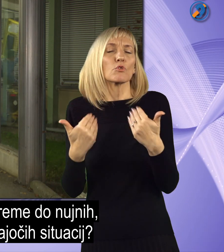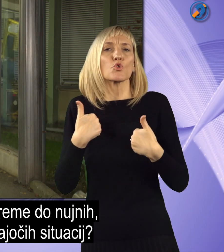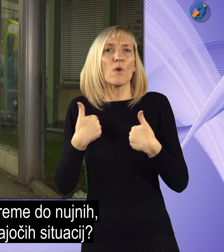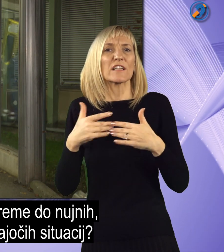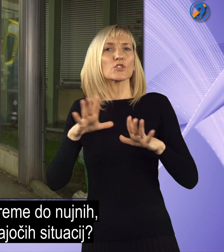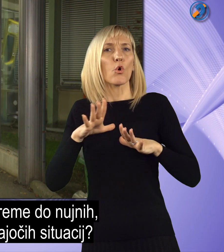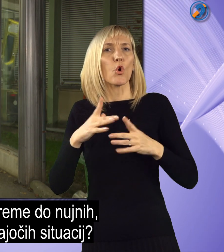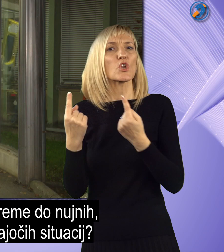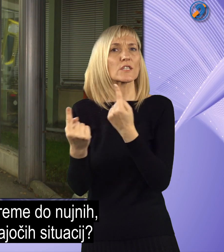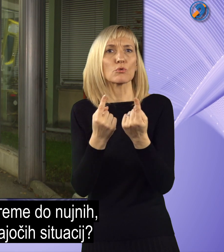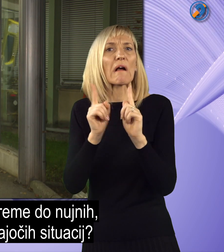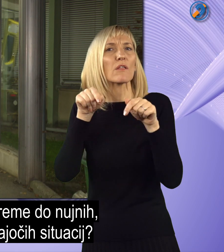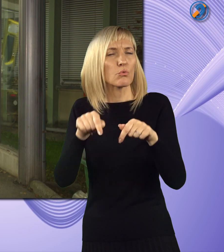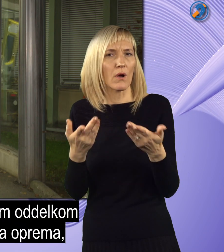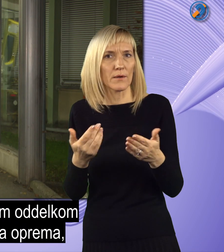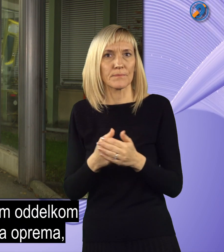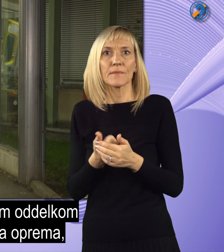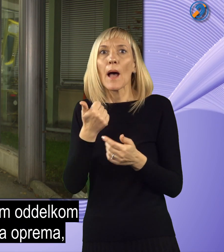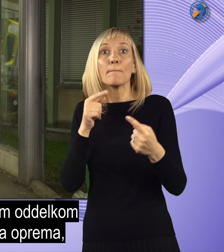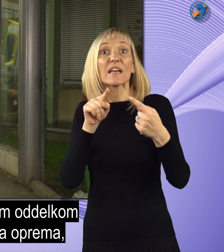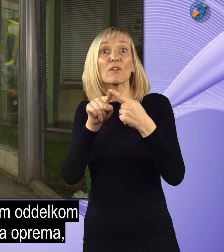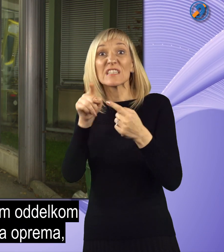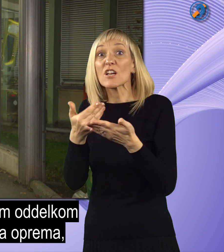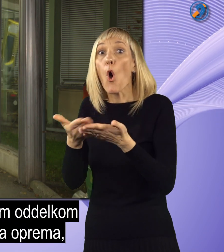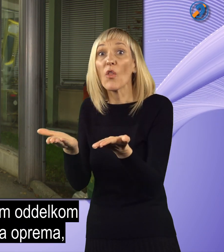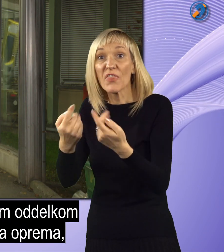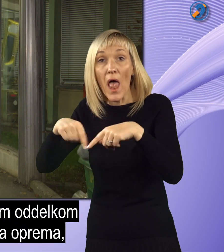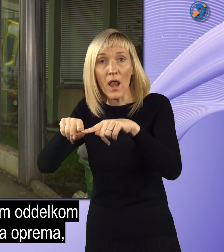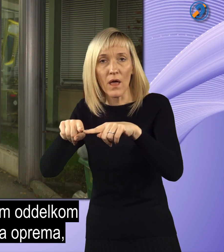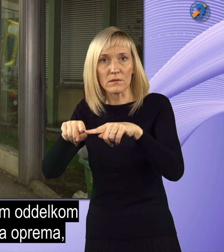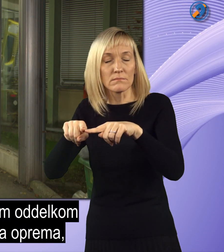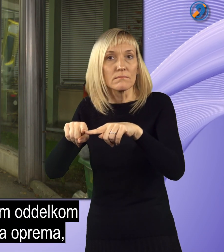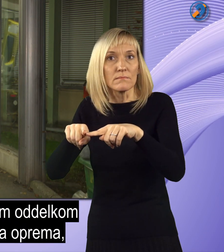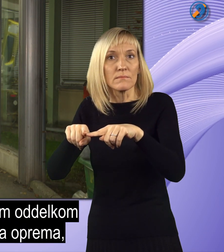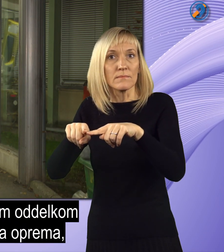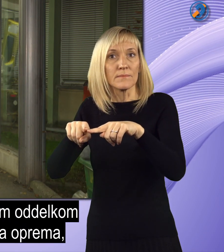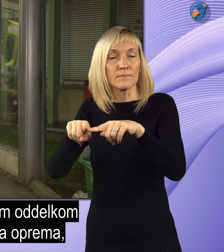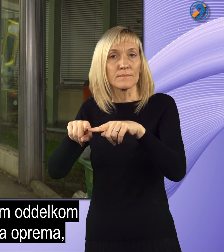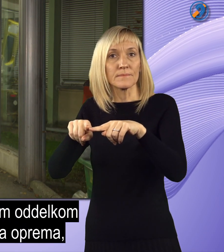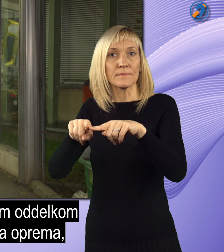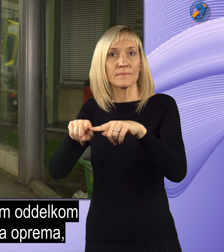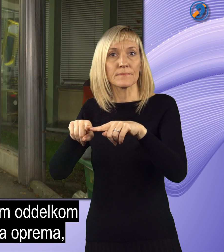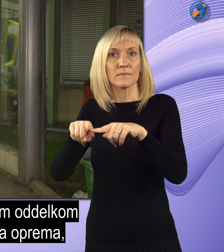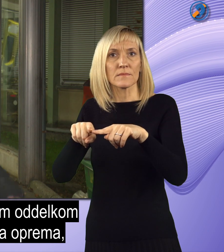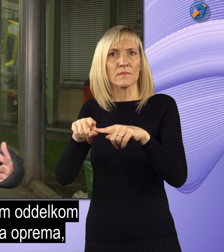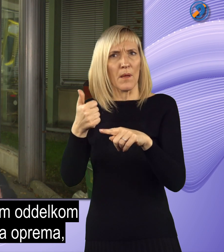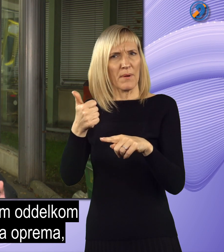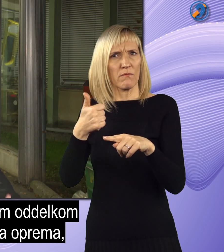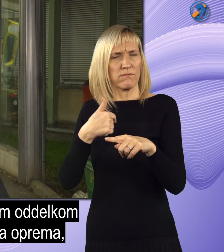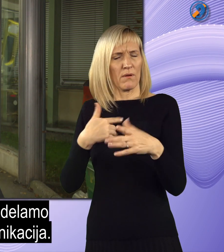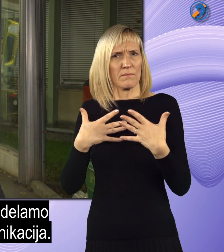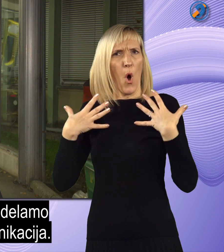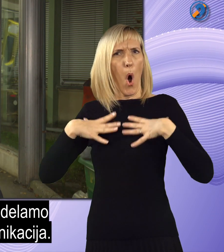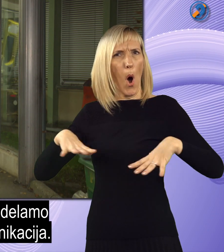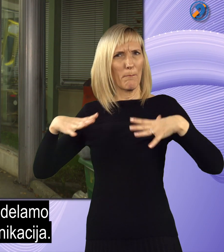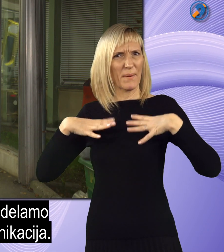življenje ogrožajočih situacij? Ja, prvi stik s tem oddelkom je pravzaprav bil pač ta oprema, v